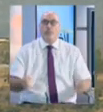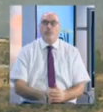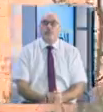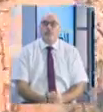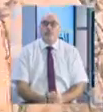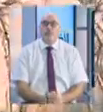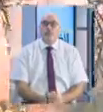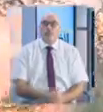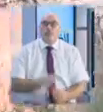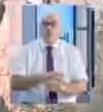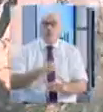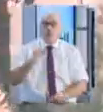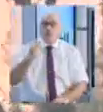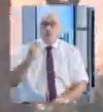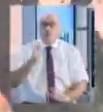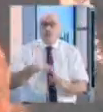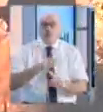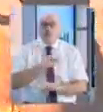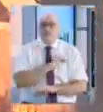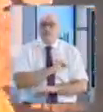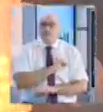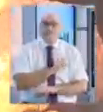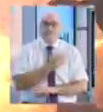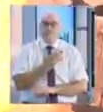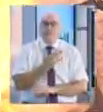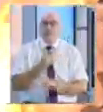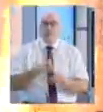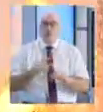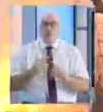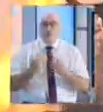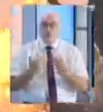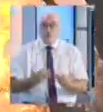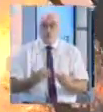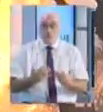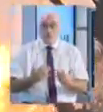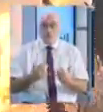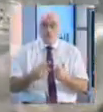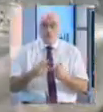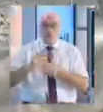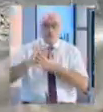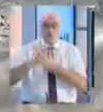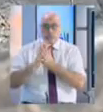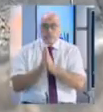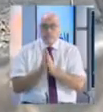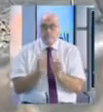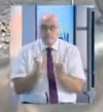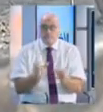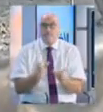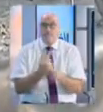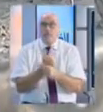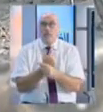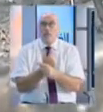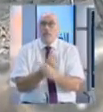سقهراس وبمسحة حزن بعد انقضاء فصول الصدمة ومجابهة الحرائق التي ذكت بعضها